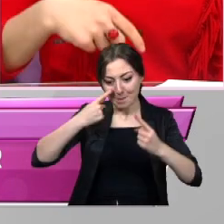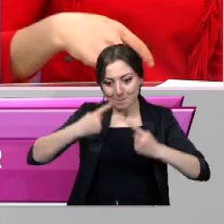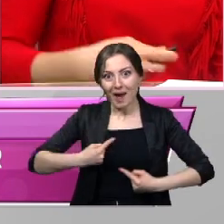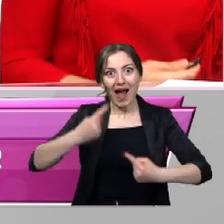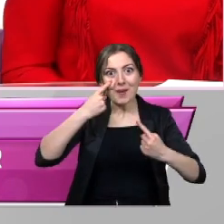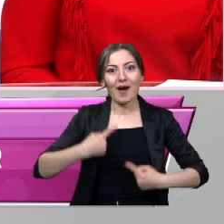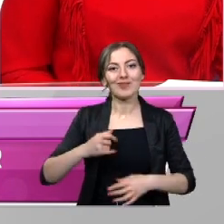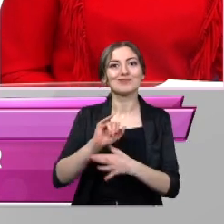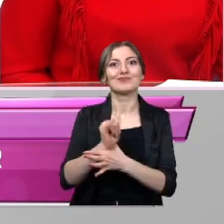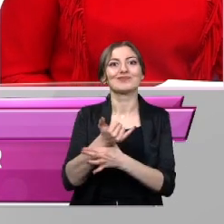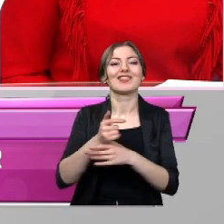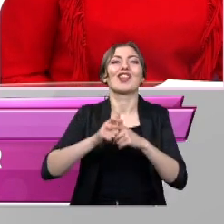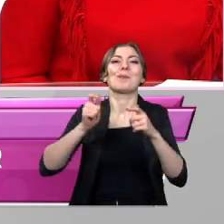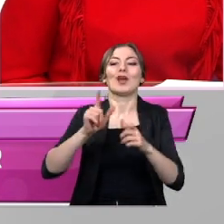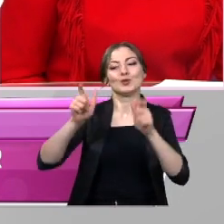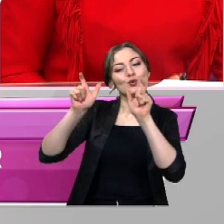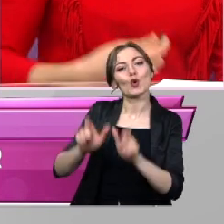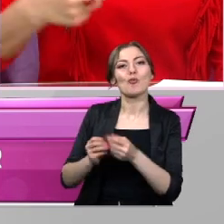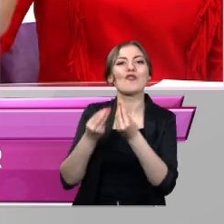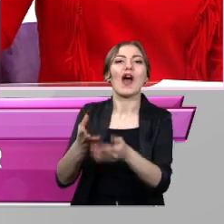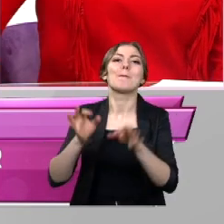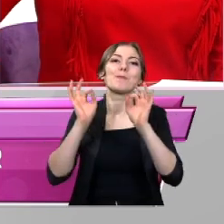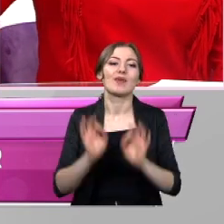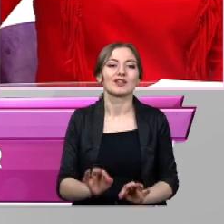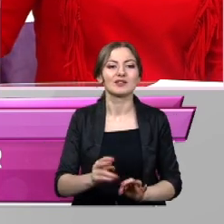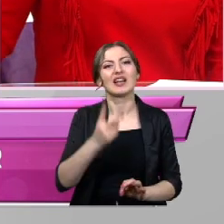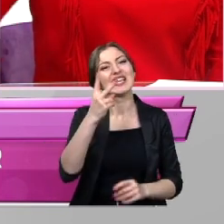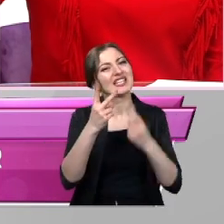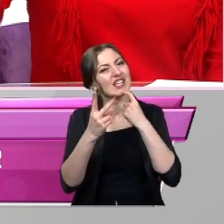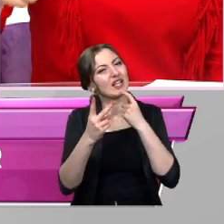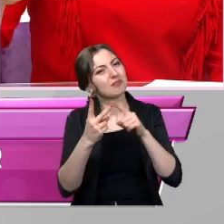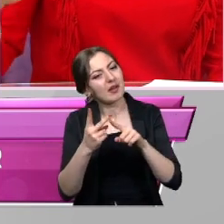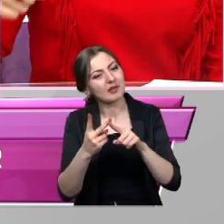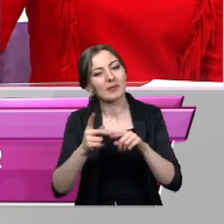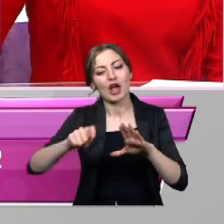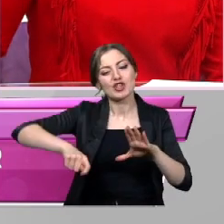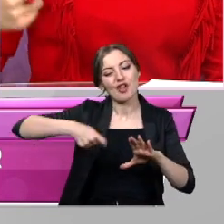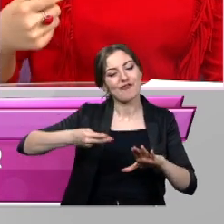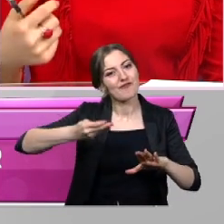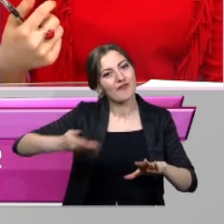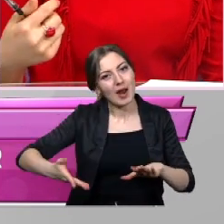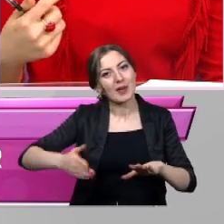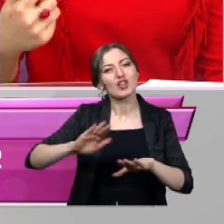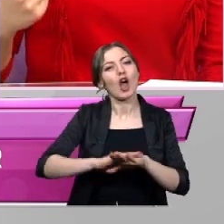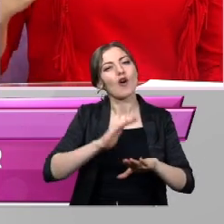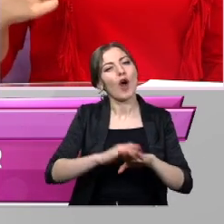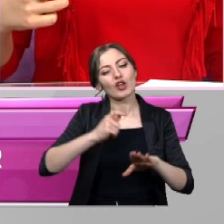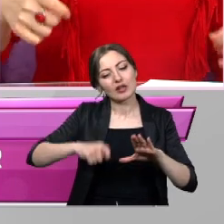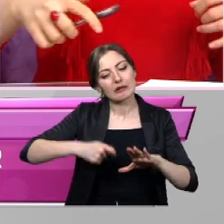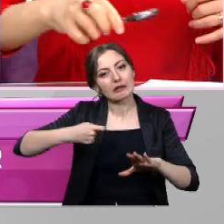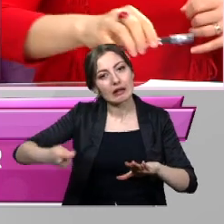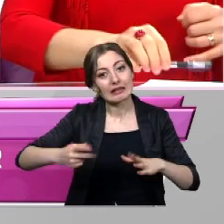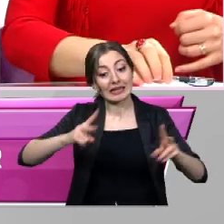şiirleri ile ilgili çocuğa sorumluluk vermeye başlamak İşte o iki yaşında çatalı vermek yavaş yavaş kaşığı vermek